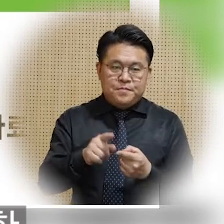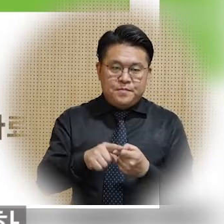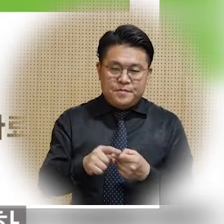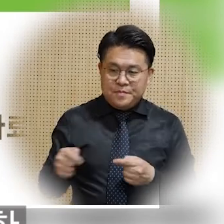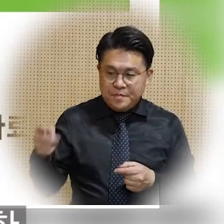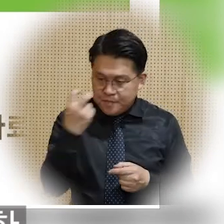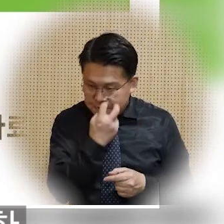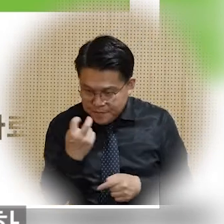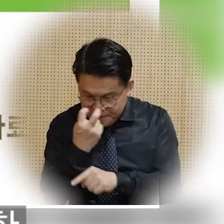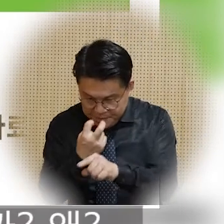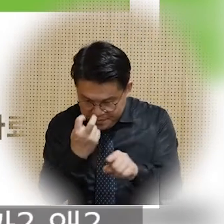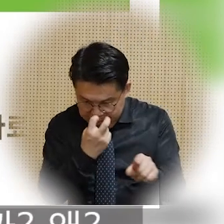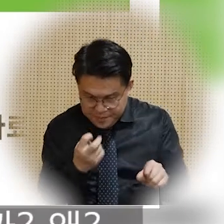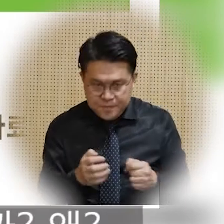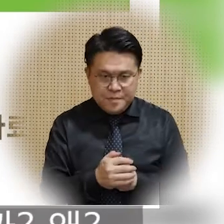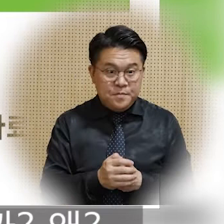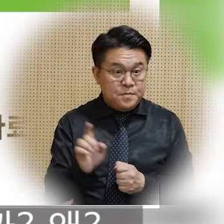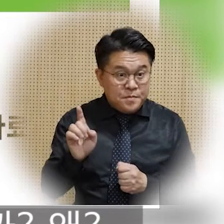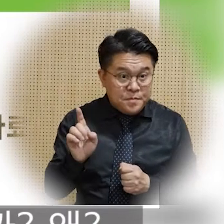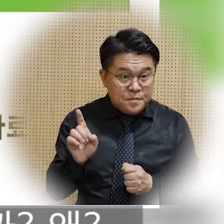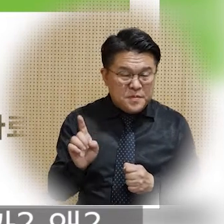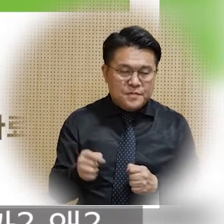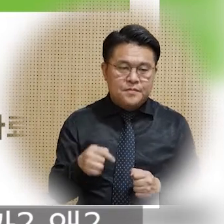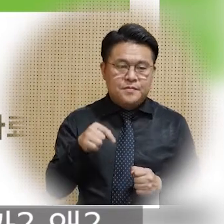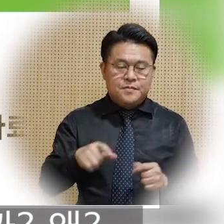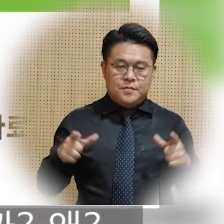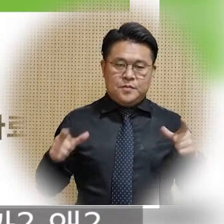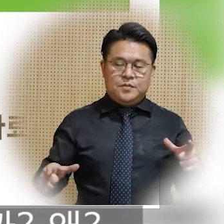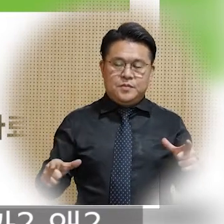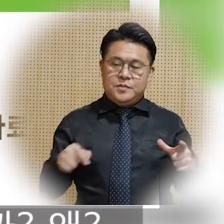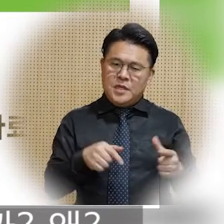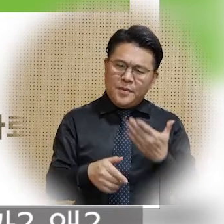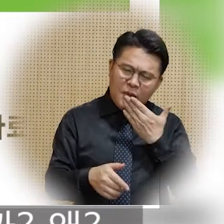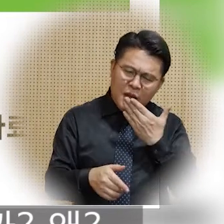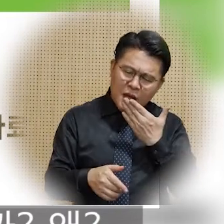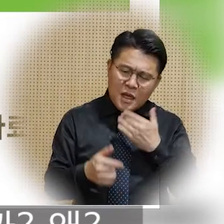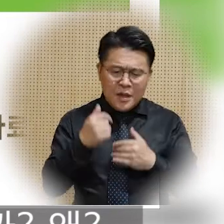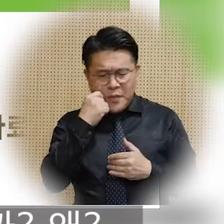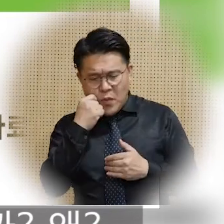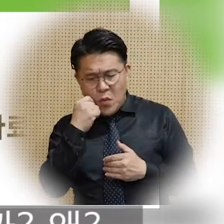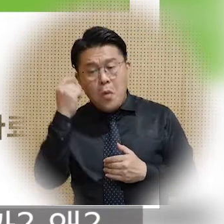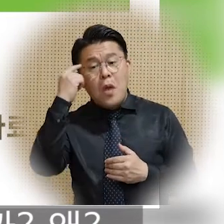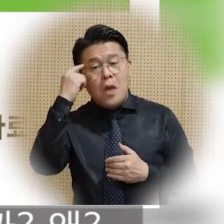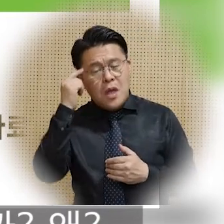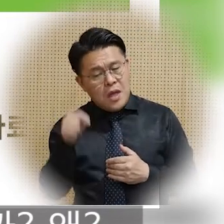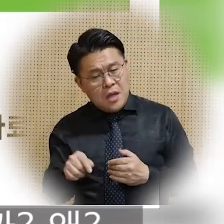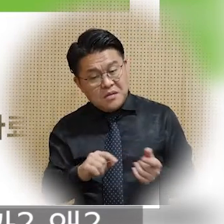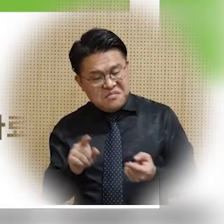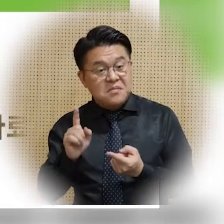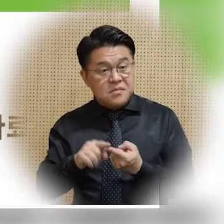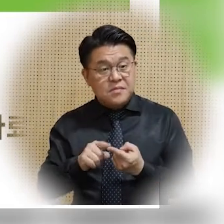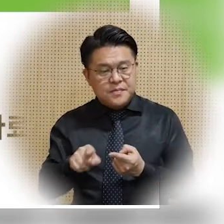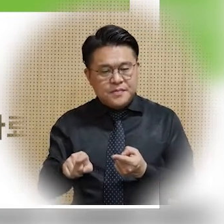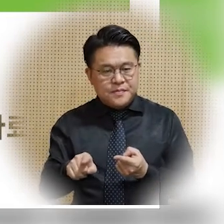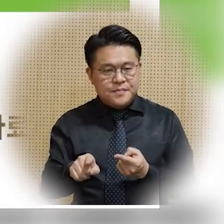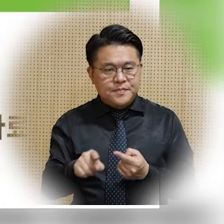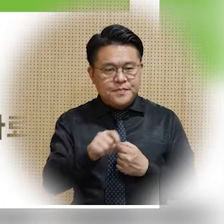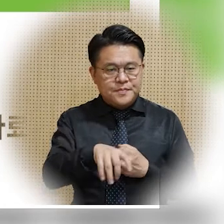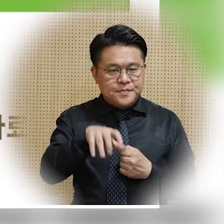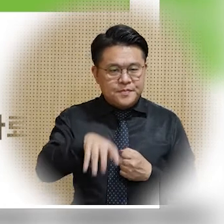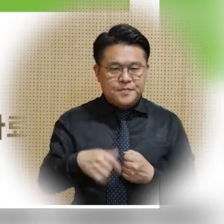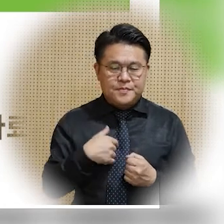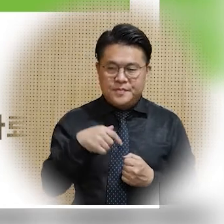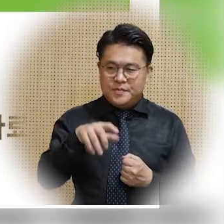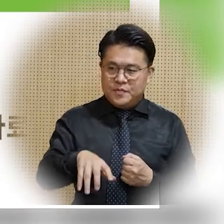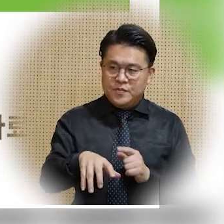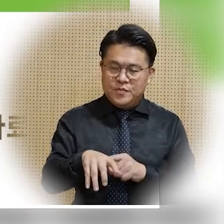부분들을 이제 조사를 하게 되는 거죠. 쉽게 말해서 우리 지역에서는 이게 가능할까? 불가능할까? 왜?